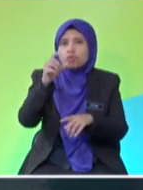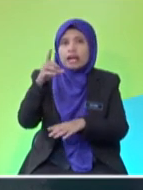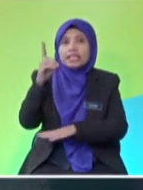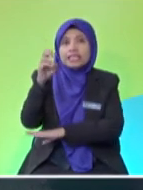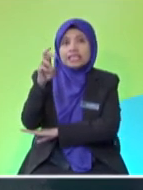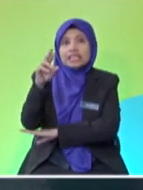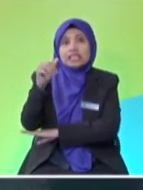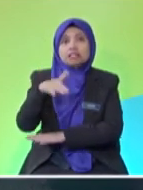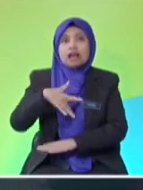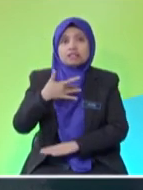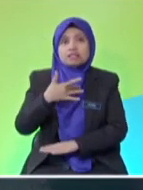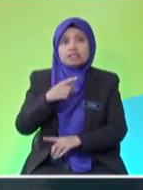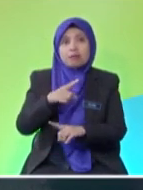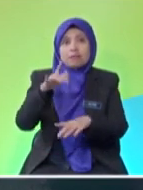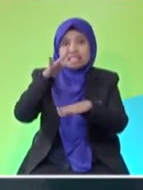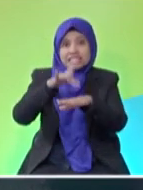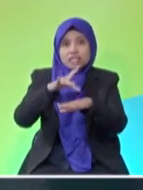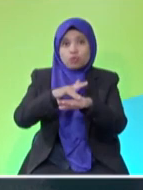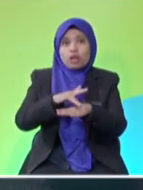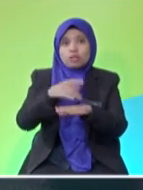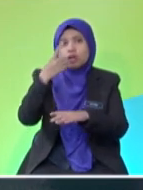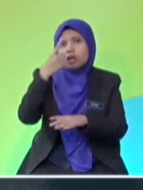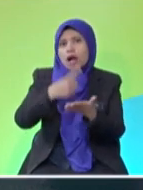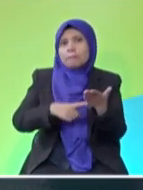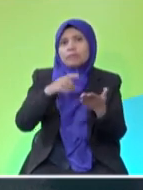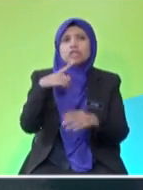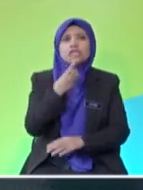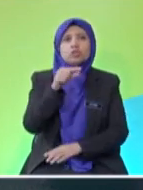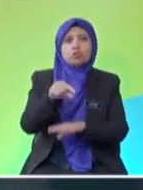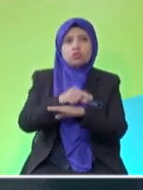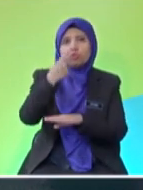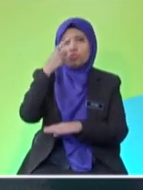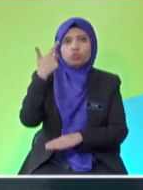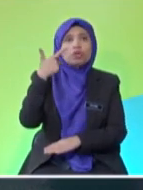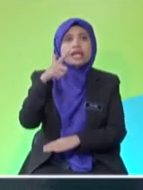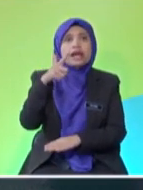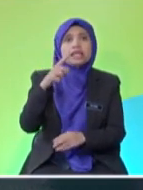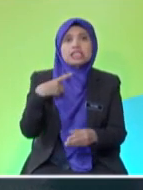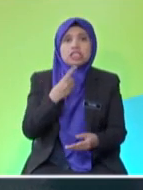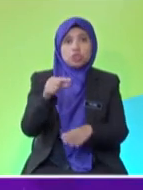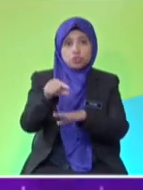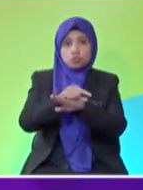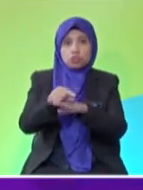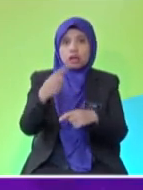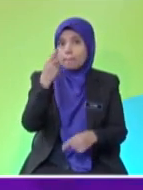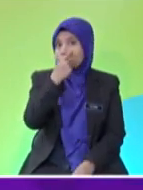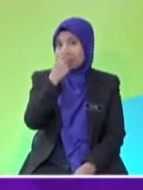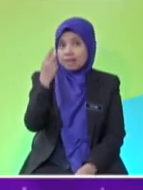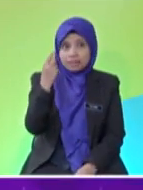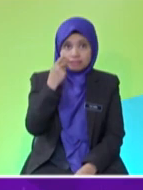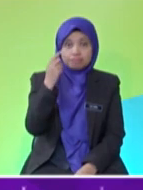Oke aku yang kita gunakan untuk melihat kita gunakan mata kita merah kita